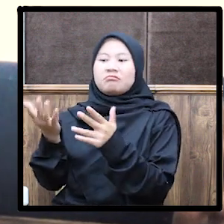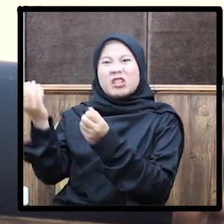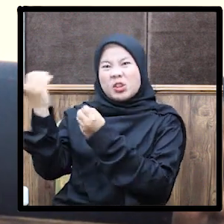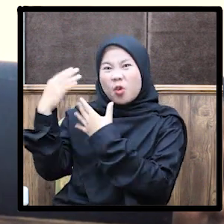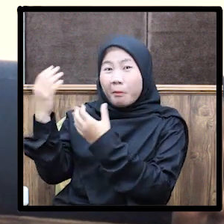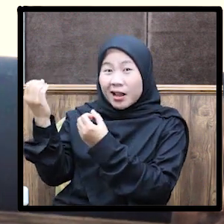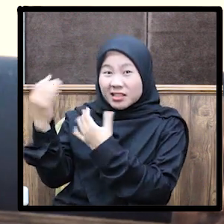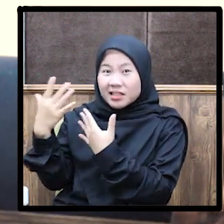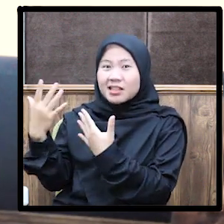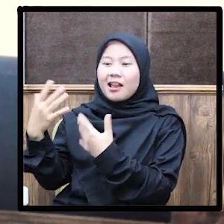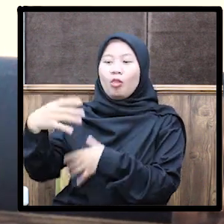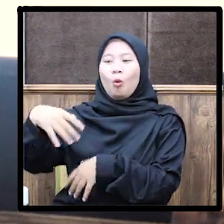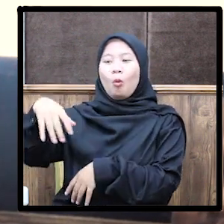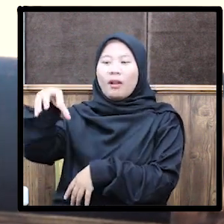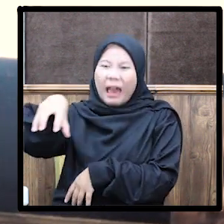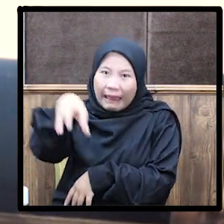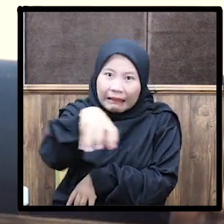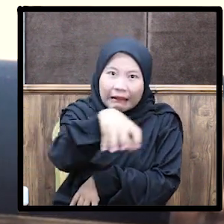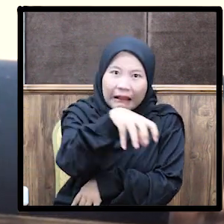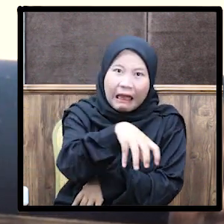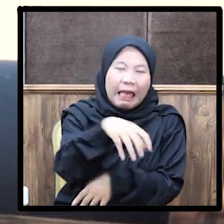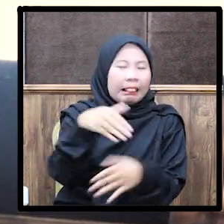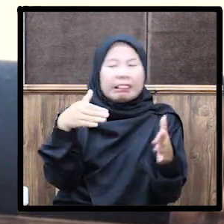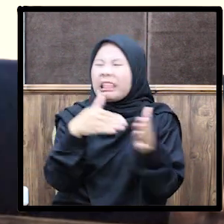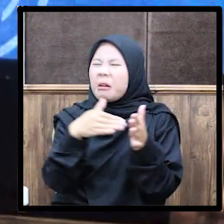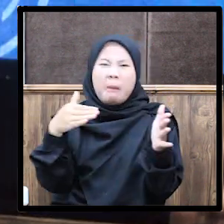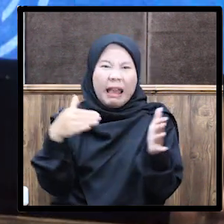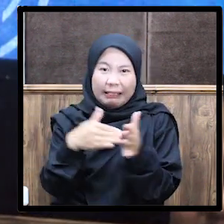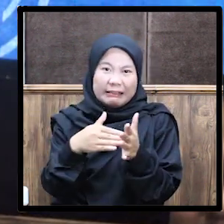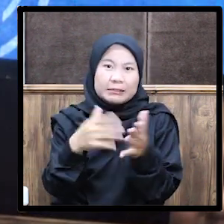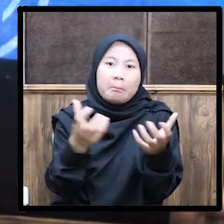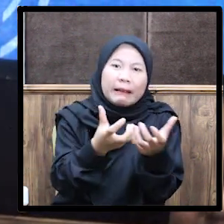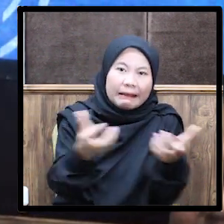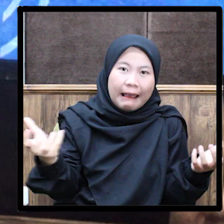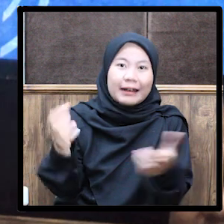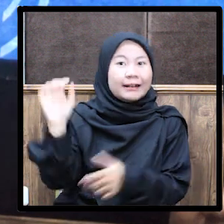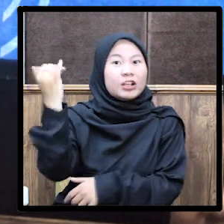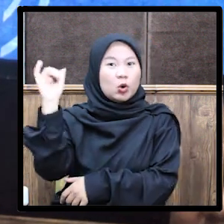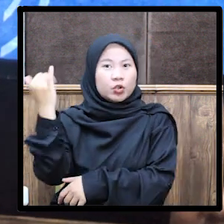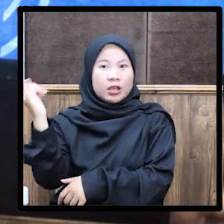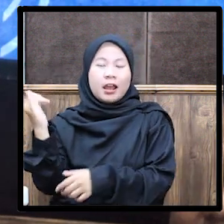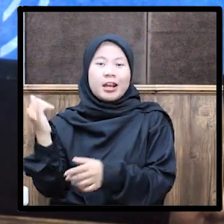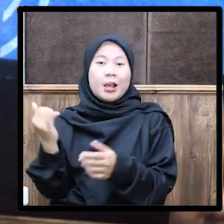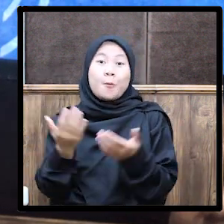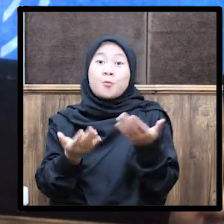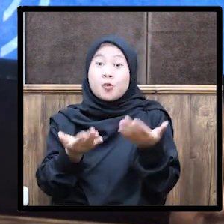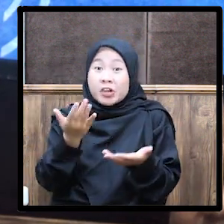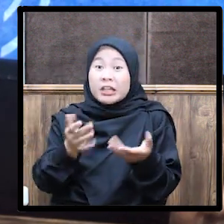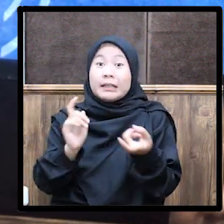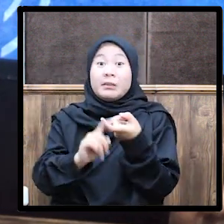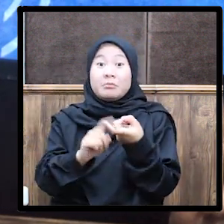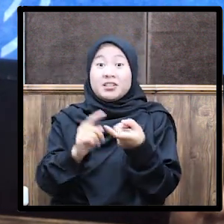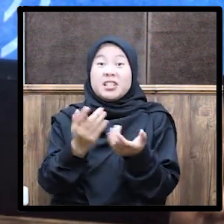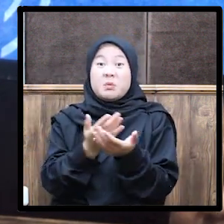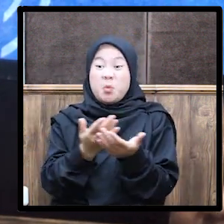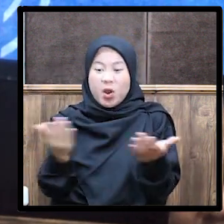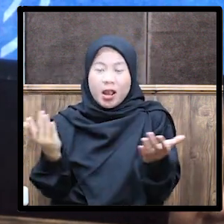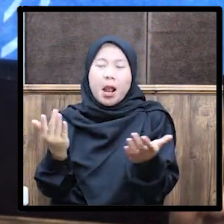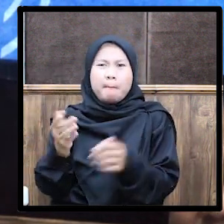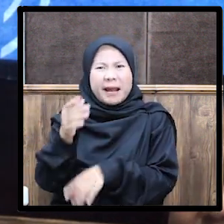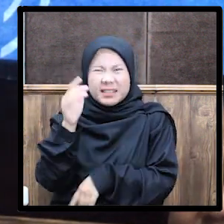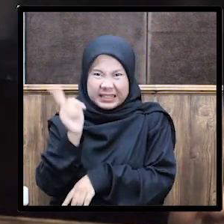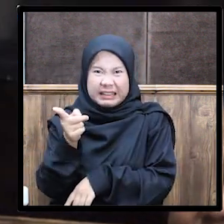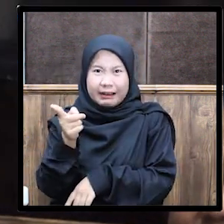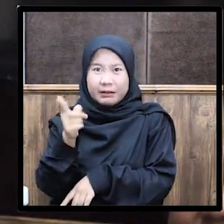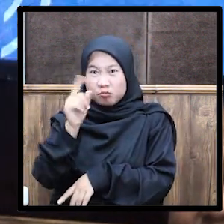informasi, geografi itu sangat terbatas, beda dengan kita. Nah, di situ-situlah teman-teman kan juga memastikan,